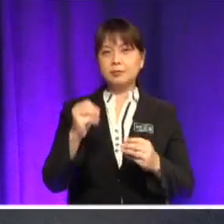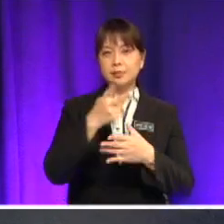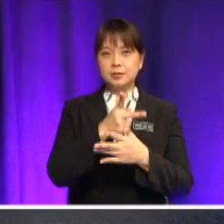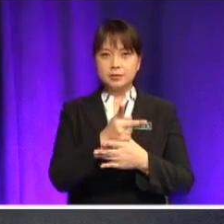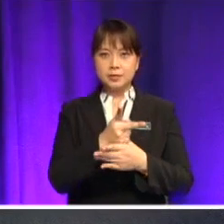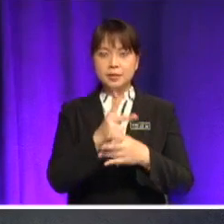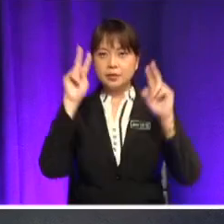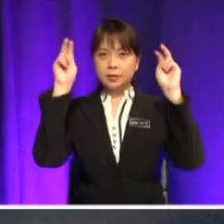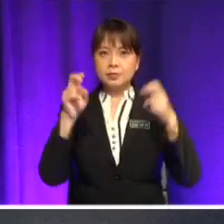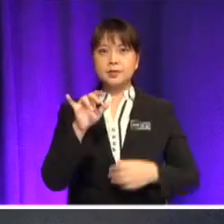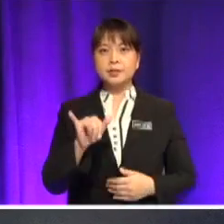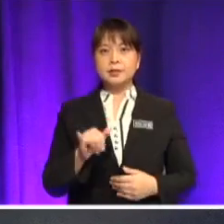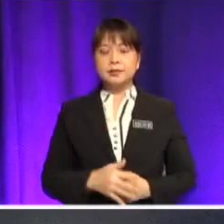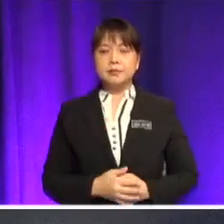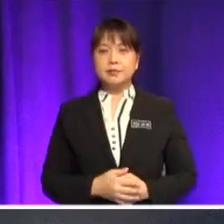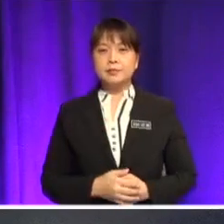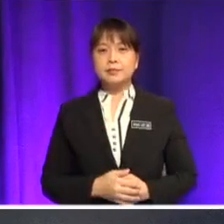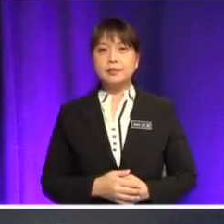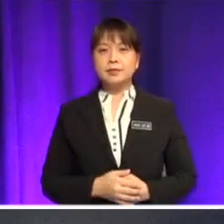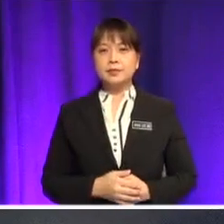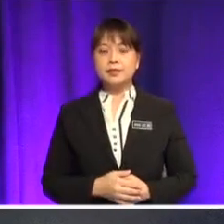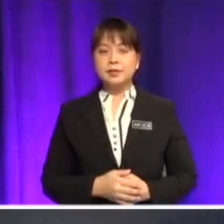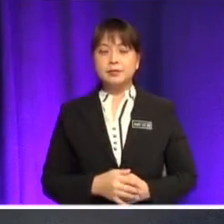yang sangat menarik hari ini